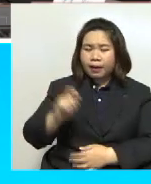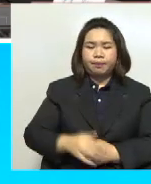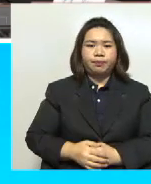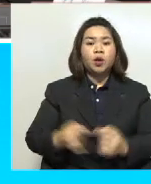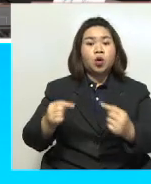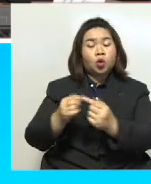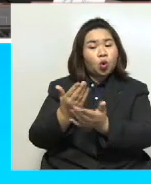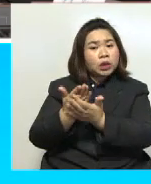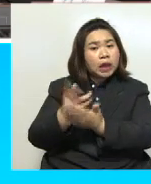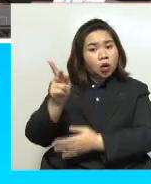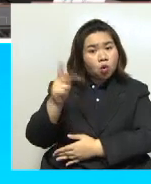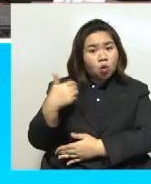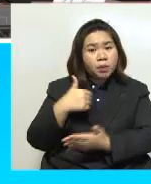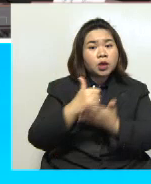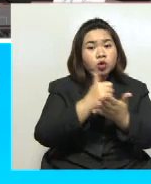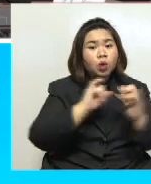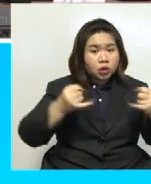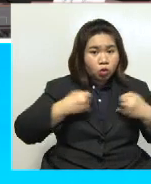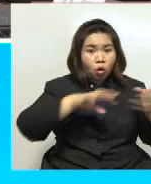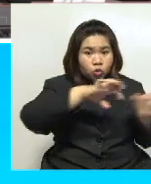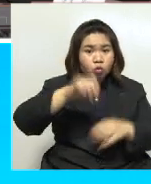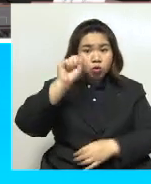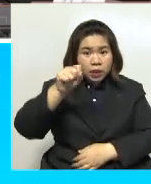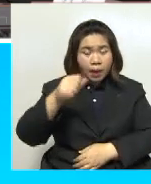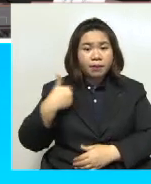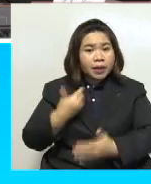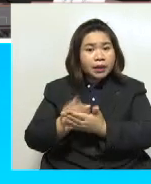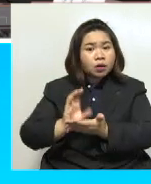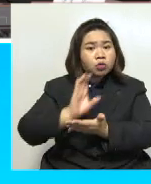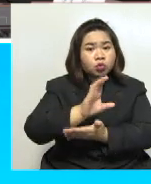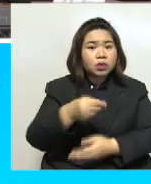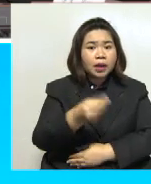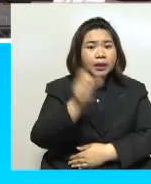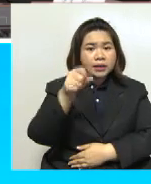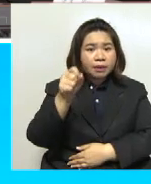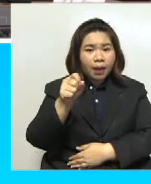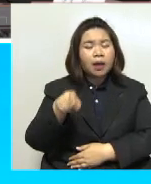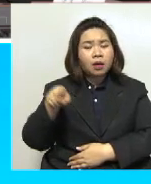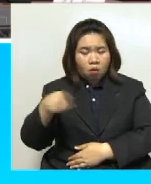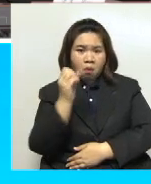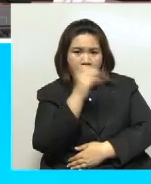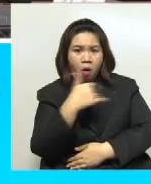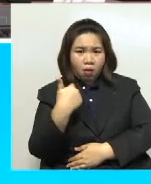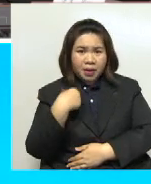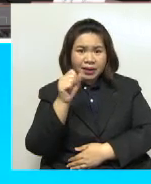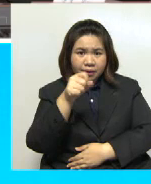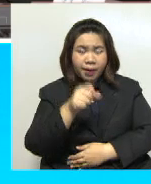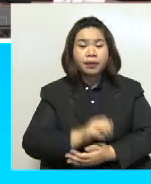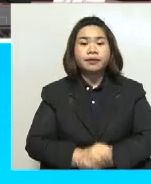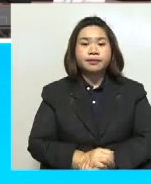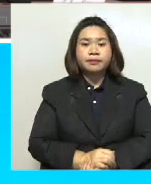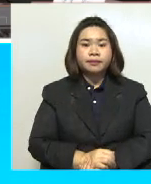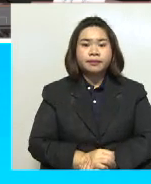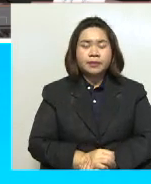กสินเชื่อหรือว่าเรื่องของเงินทุนที่จะเข้าไปให้เราก็ยืนยันกับเขามาตลอดใช่ไหมคะว่าก็มีการลงนามความร่วมมือกับหลายๆหน่วยงานอยู่